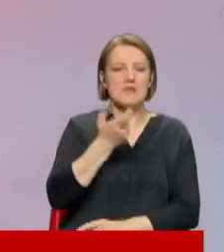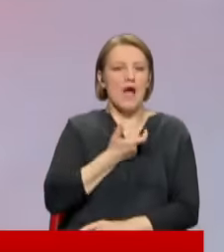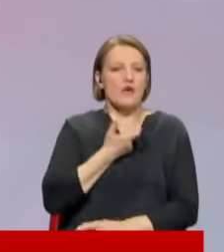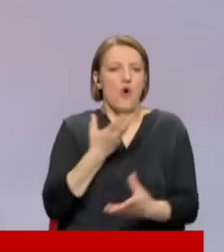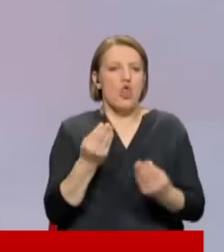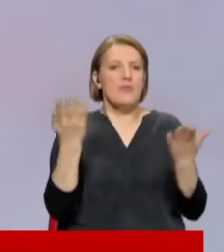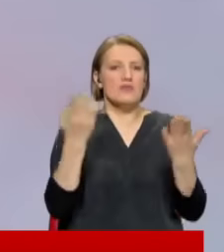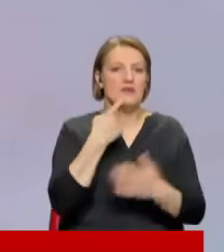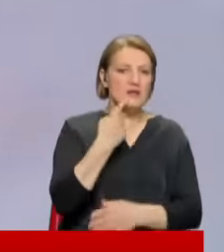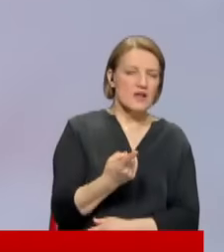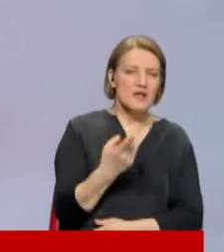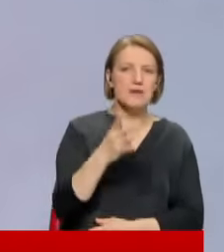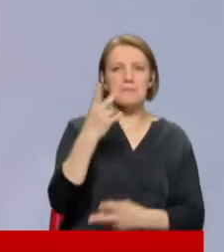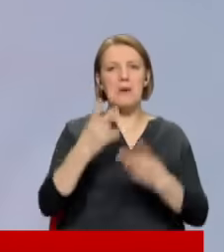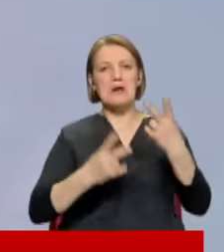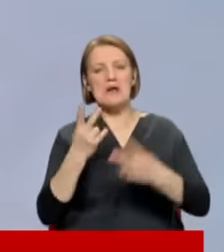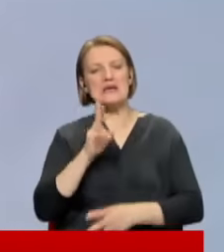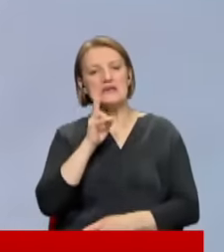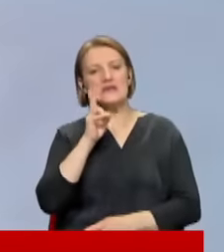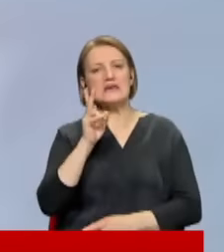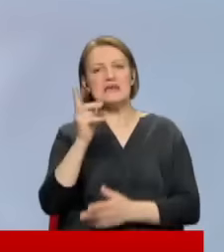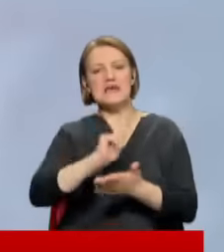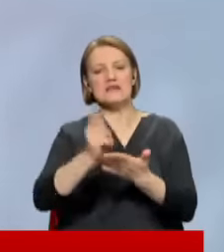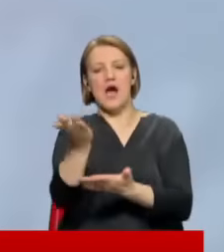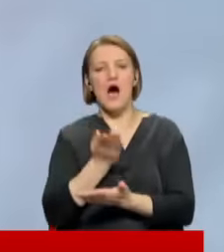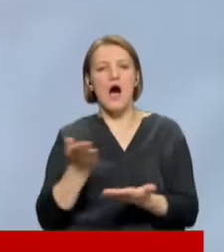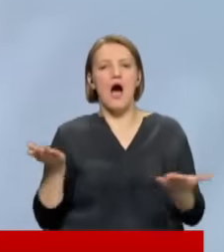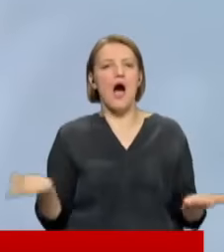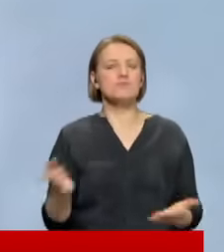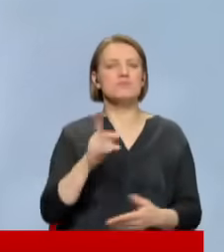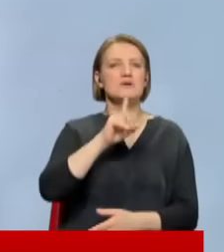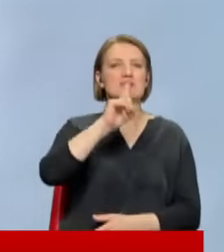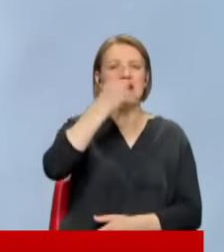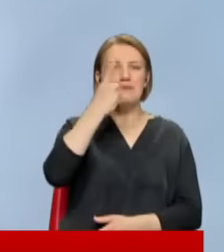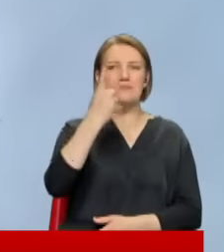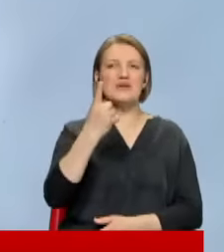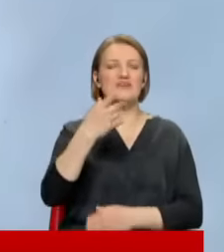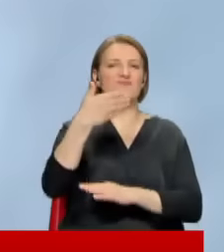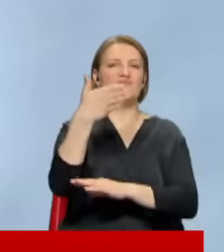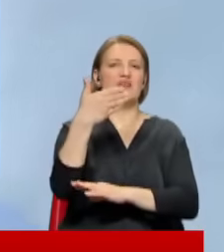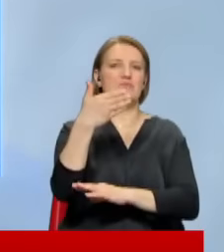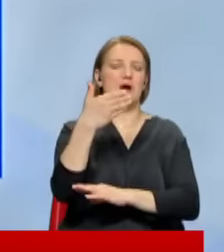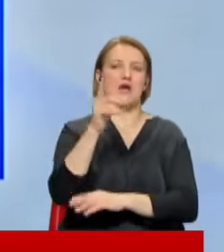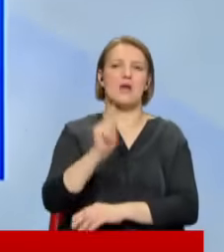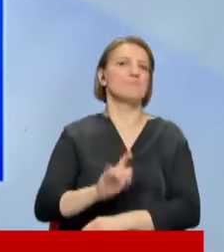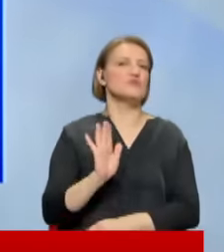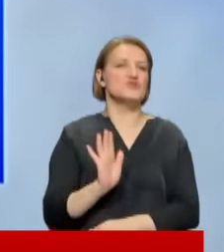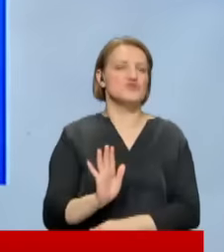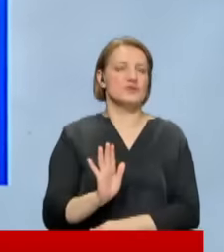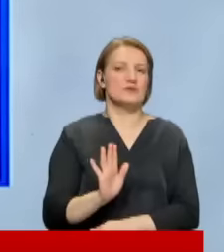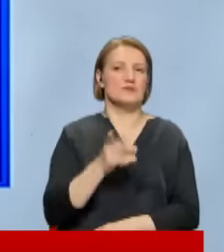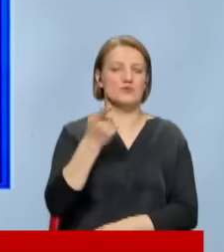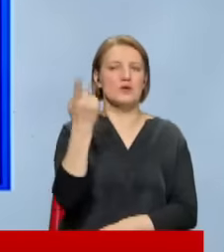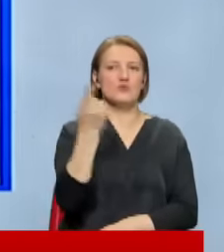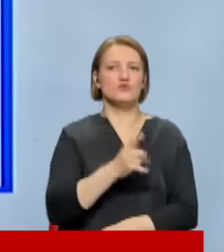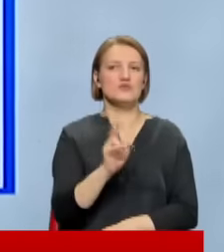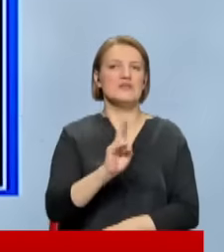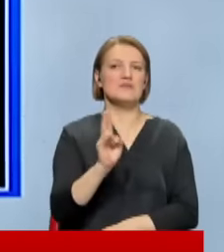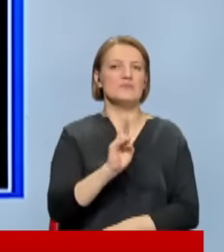yasalaşmadı demiş. Kimi yazık gelmedi demiş. Sadece bir firma uygulamış burada